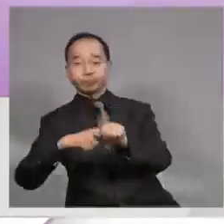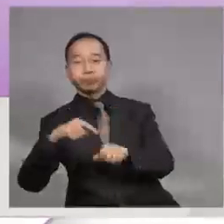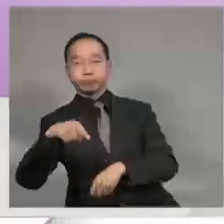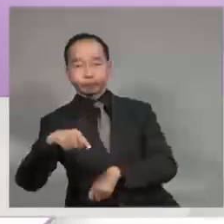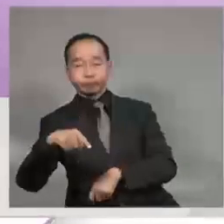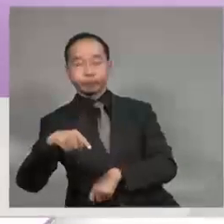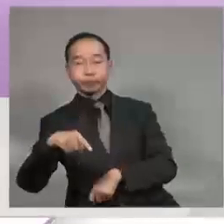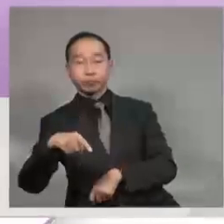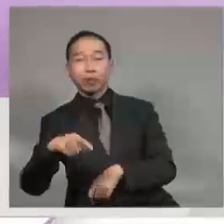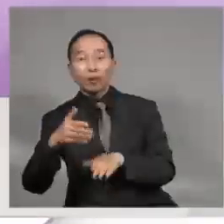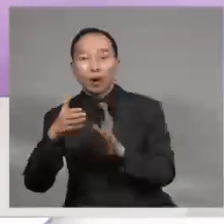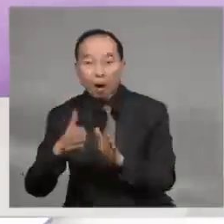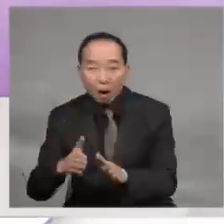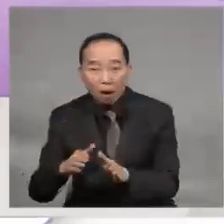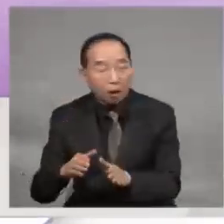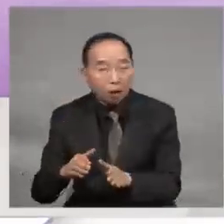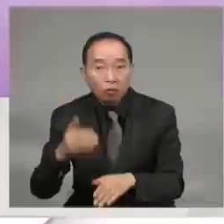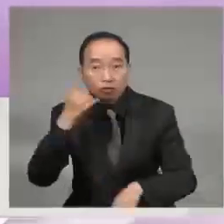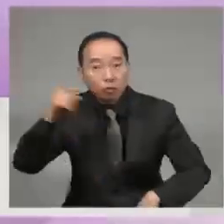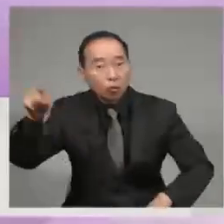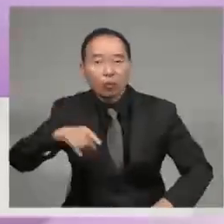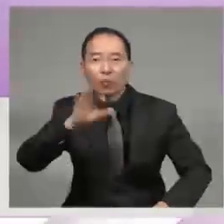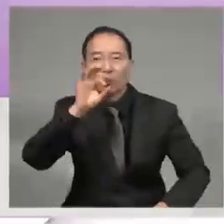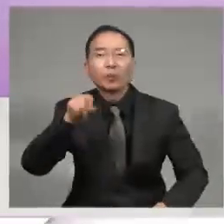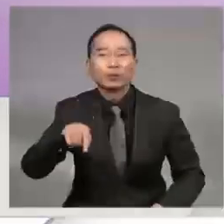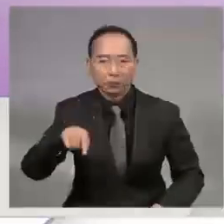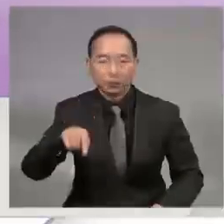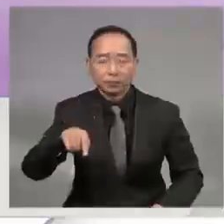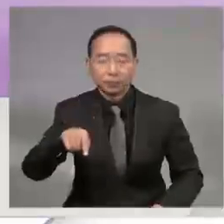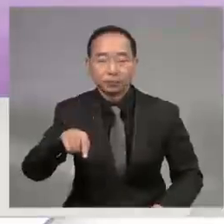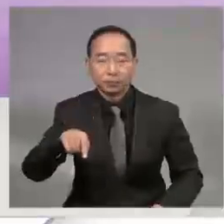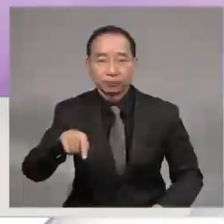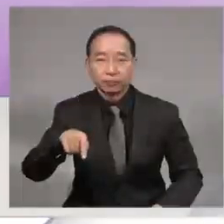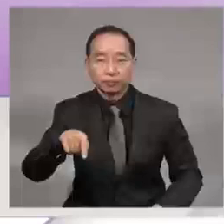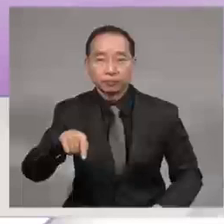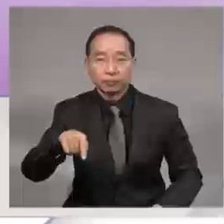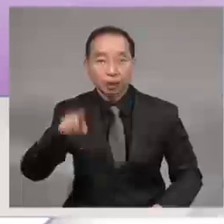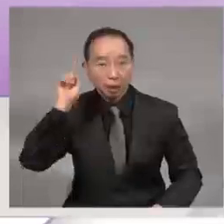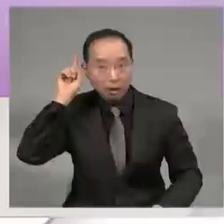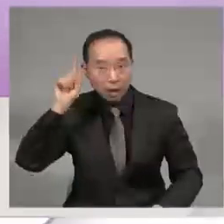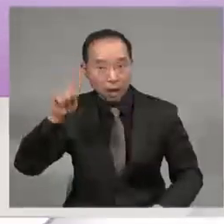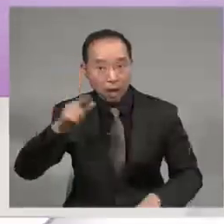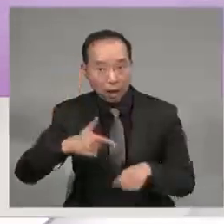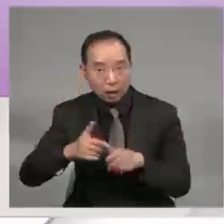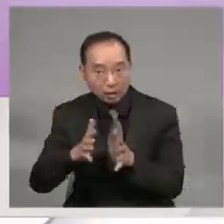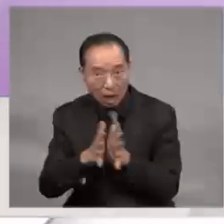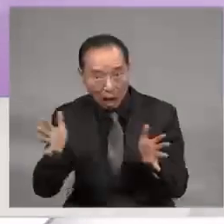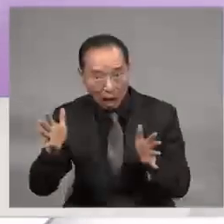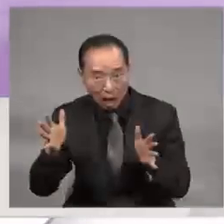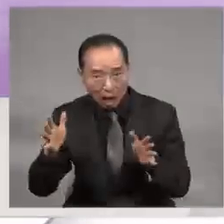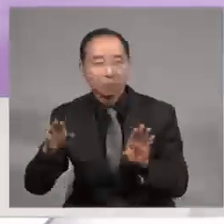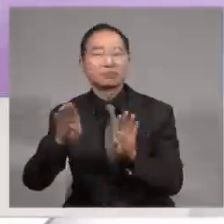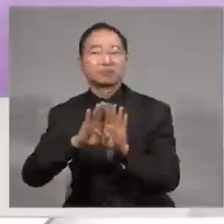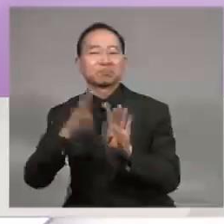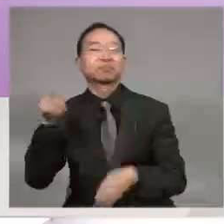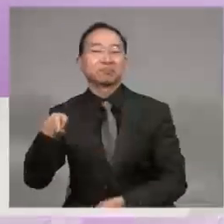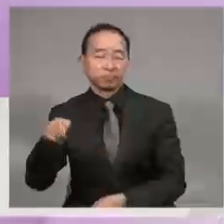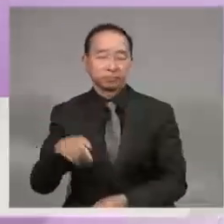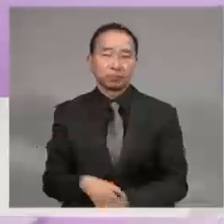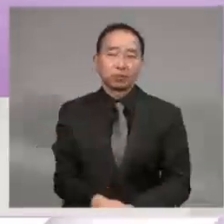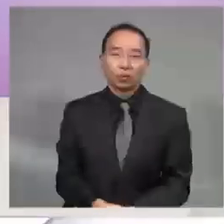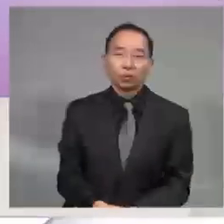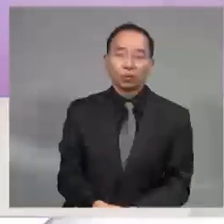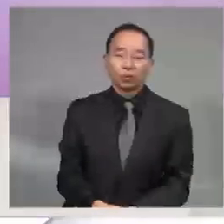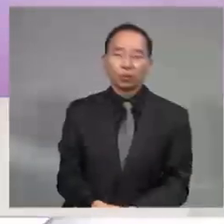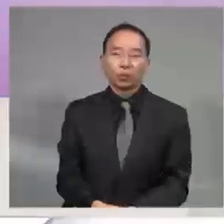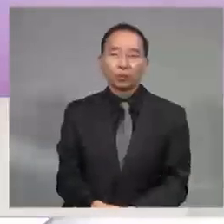그 기간 동안 그 투표소의 보안이 유지될 수 있도록 합니다. 예. 그러니까 실은 지금 저희가 실시간으로 계속 보여드리고 있습니다만 뭐